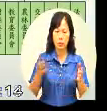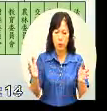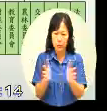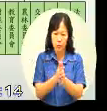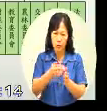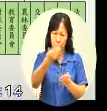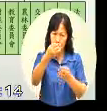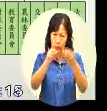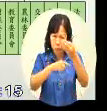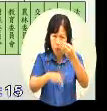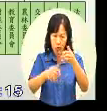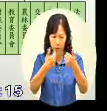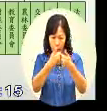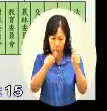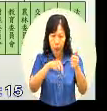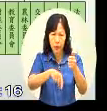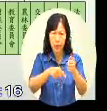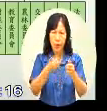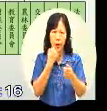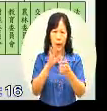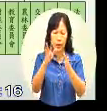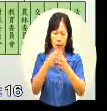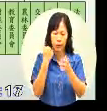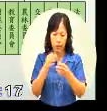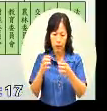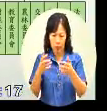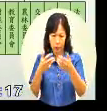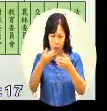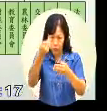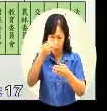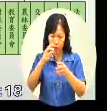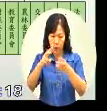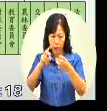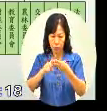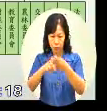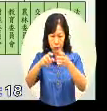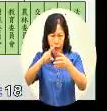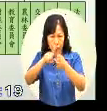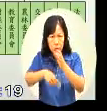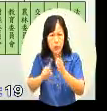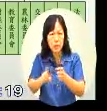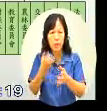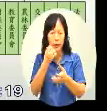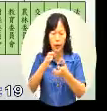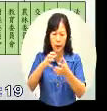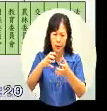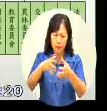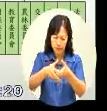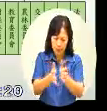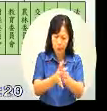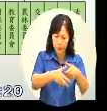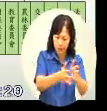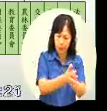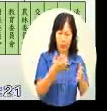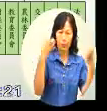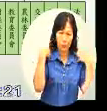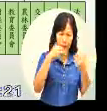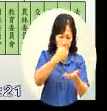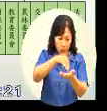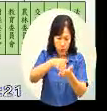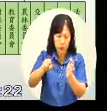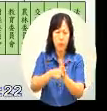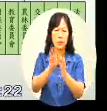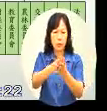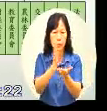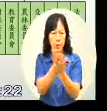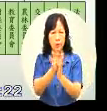会跟9个主事编出来。这9个主事呢，就是比如说是总务组啦、议事组啦、公关室啦、人